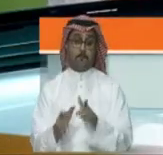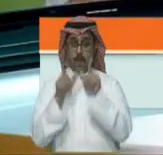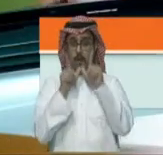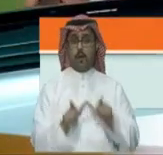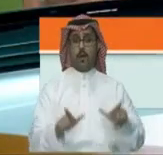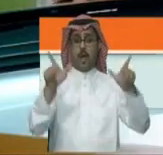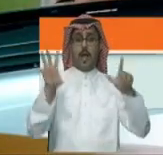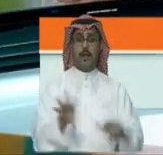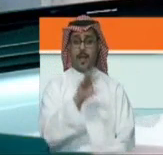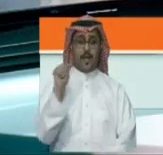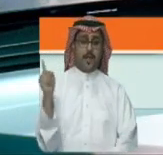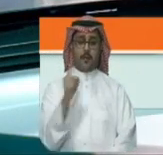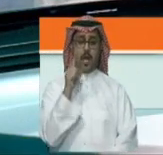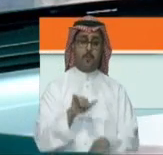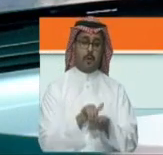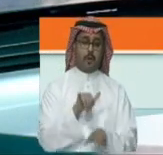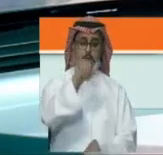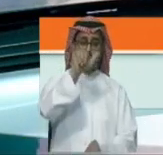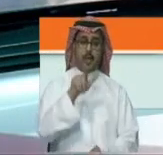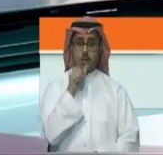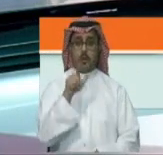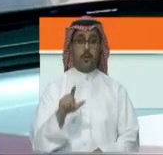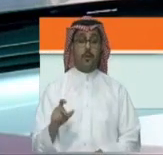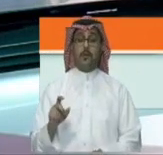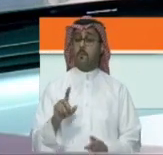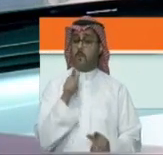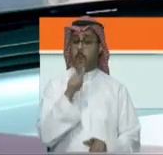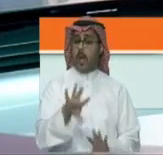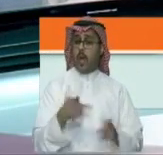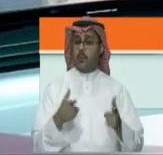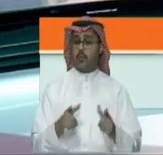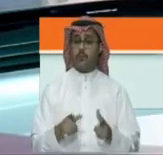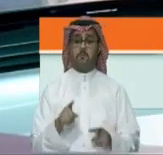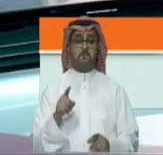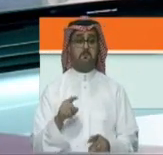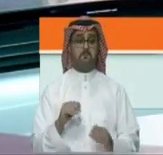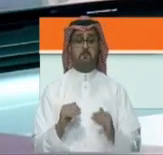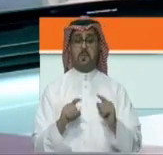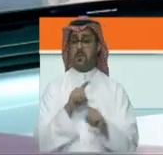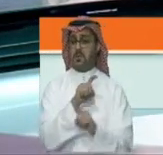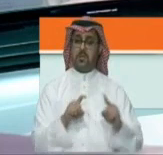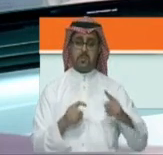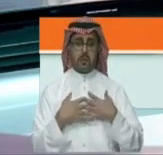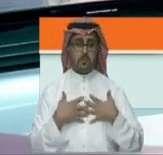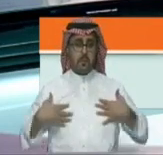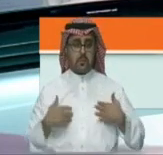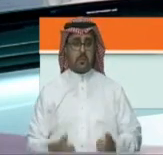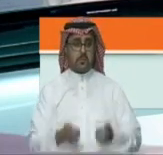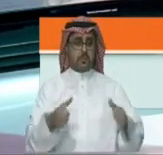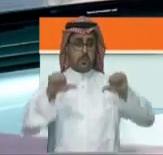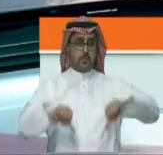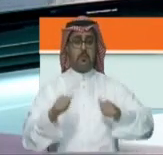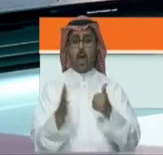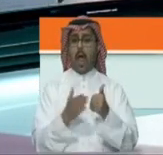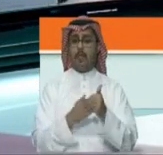أعلنت الهيئة العامة للطيران المدني عن إحصائية شهر سبتمبر الماضي لمستوى رضا المسافرين عن جودة الخدمات في